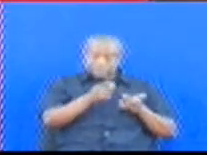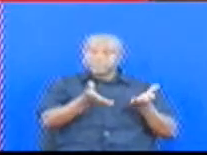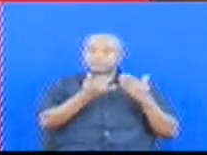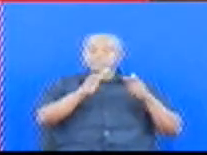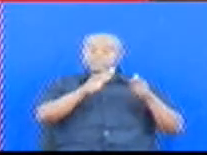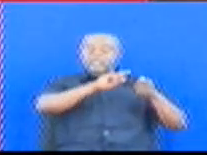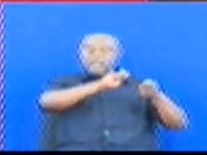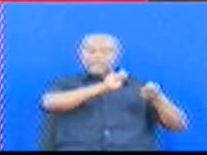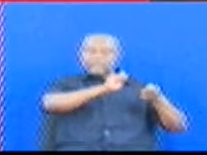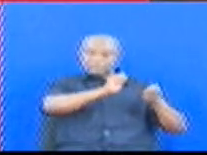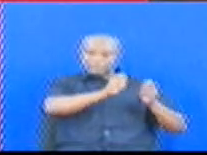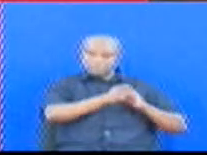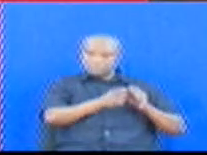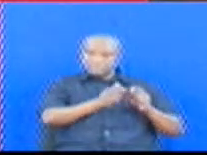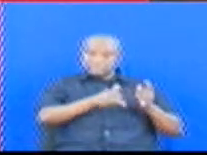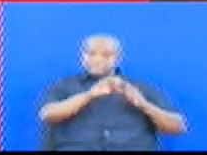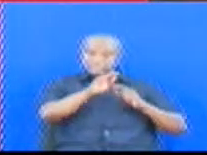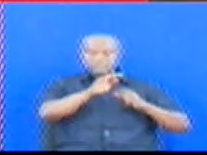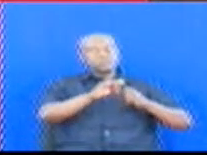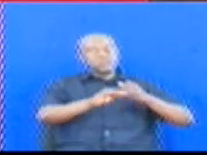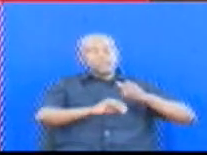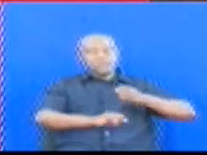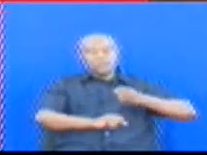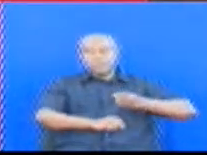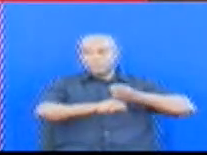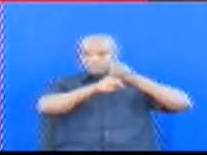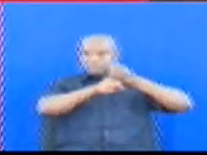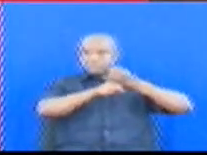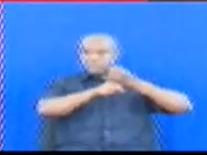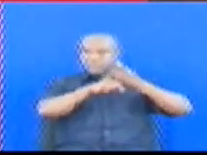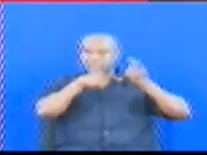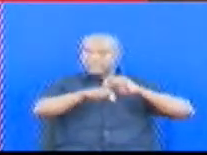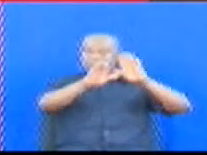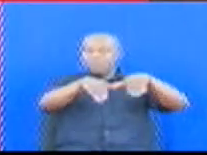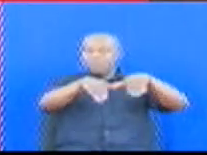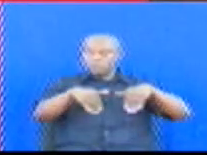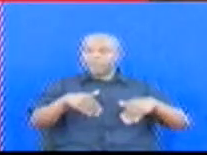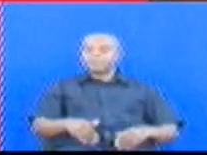the rendering of support services to the National Assembly.